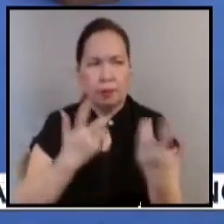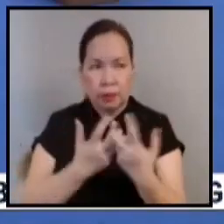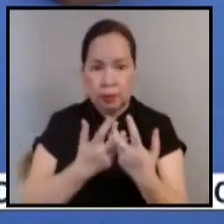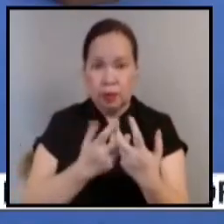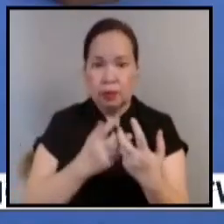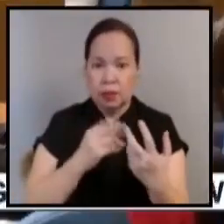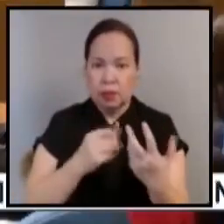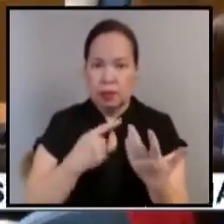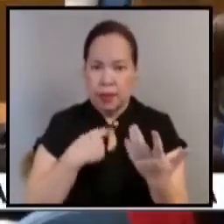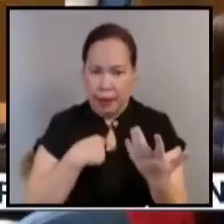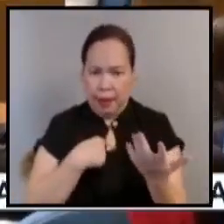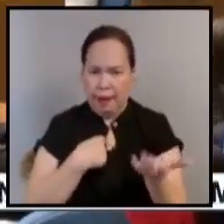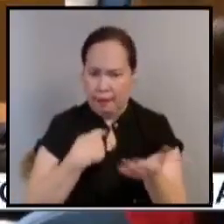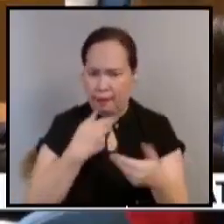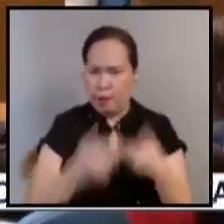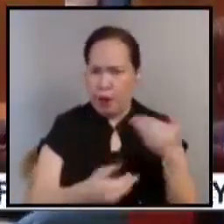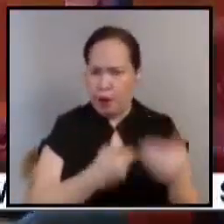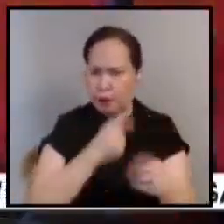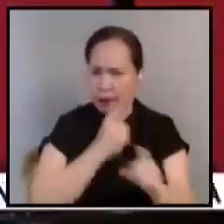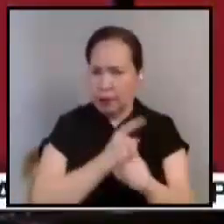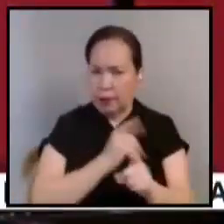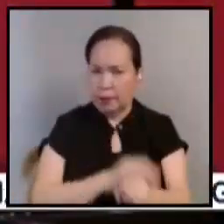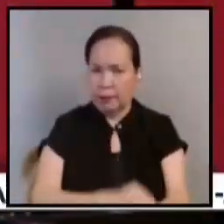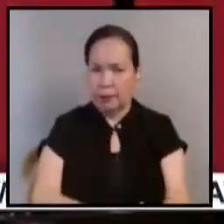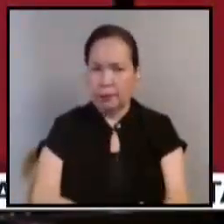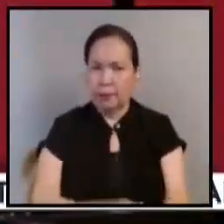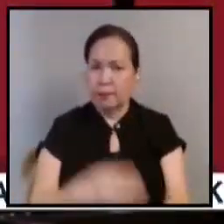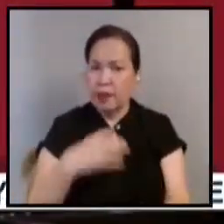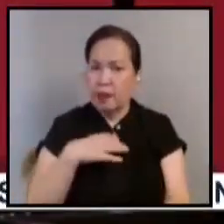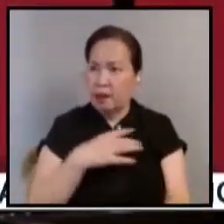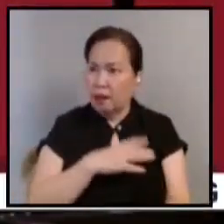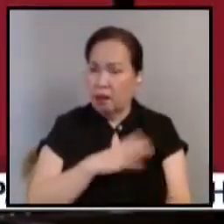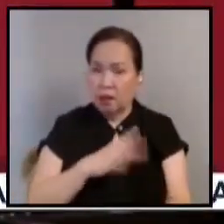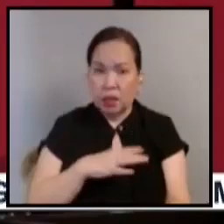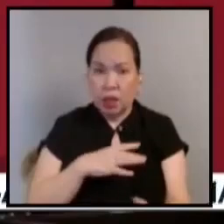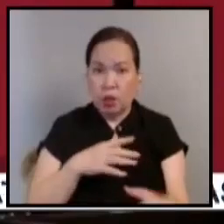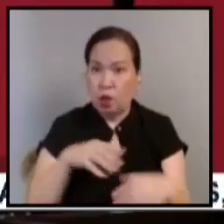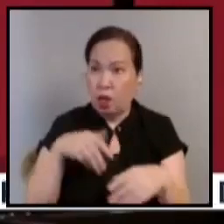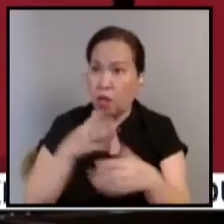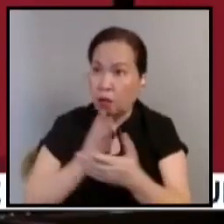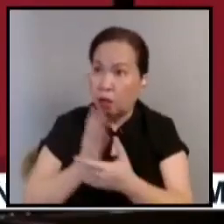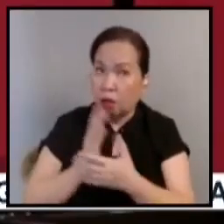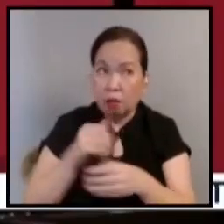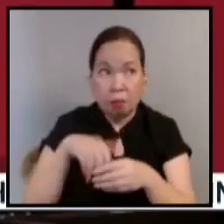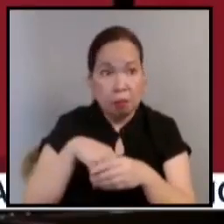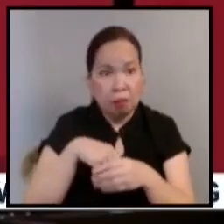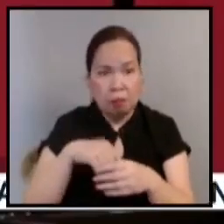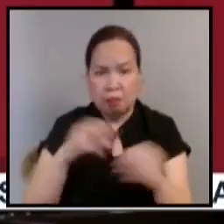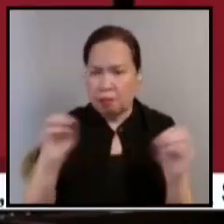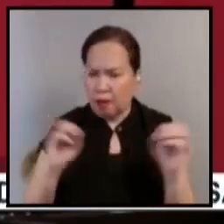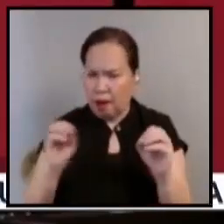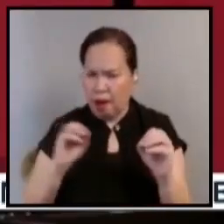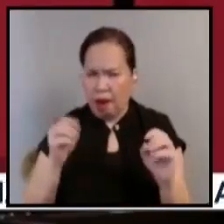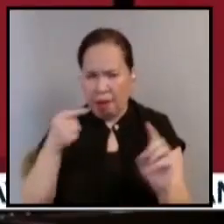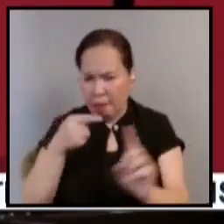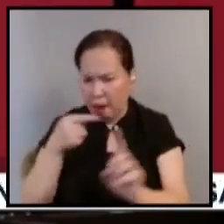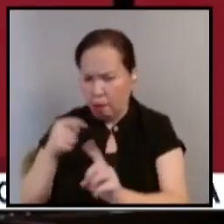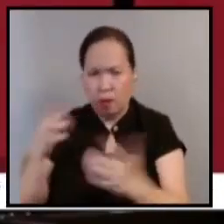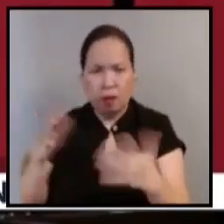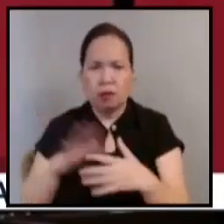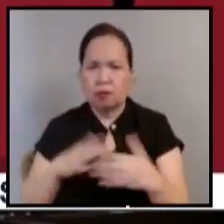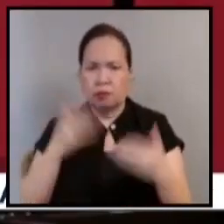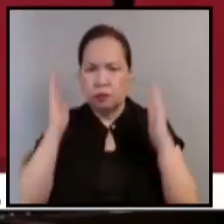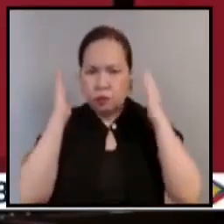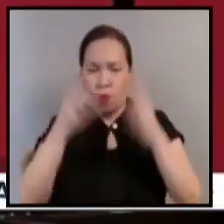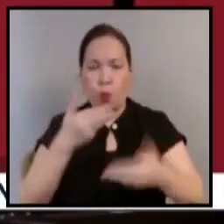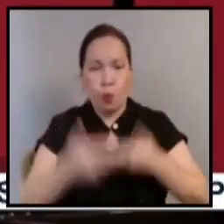tamang proseso. The House was never lenient nor did it favor anyone. The entire process was dedicated to uplifting the lives